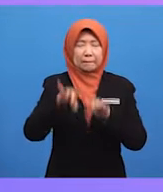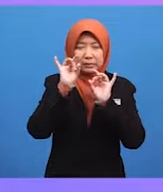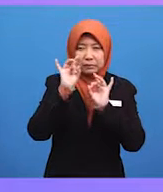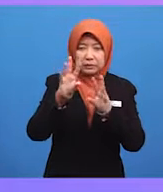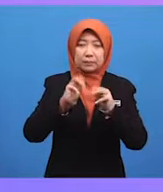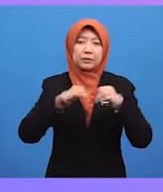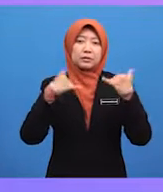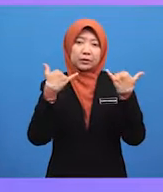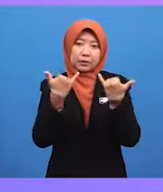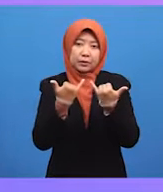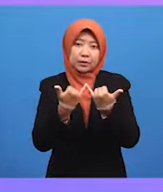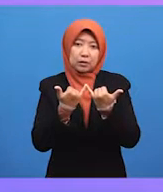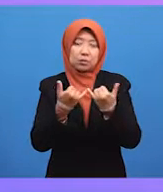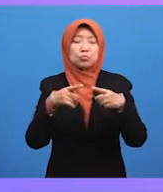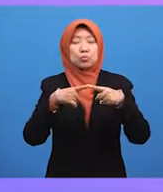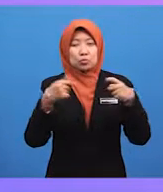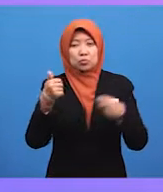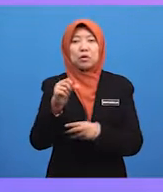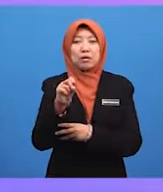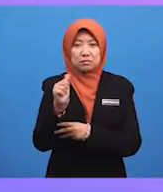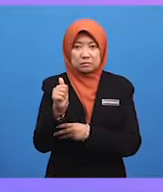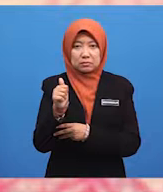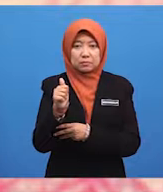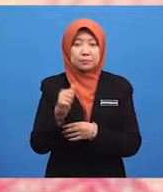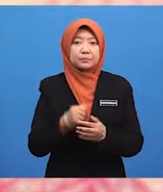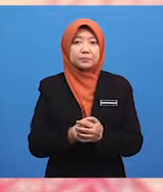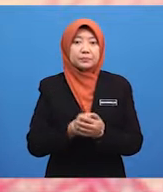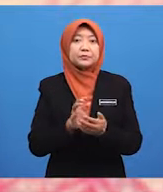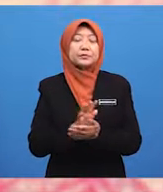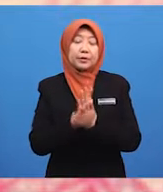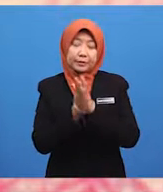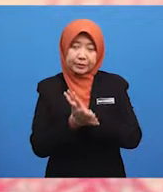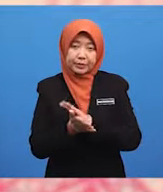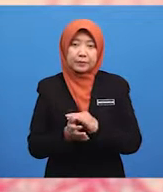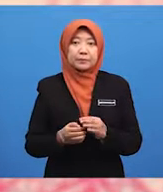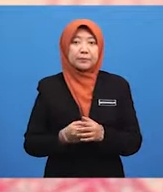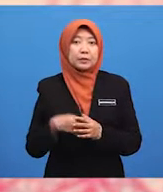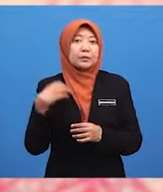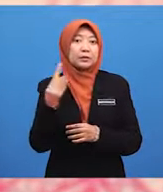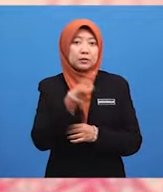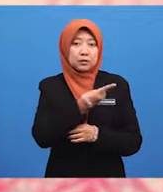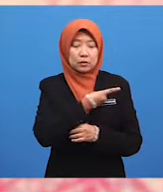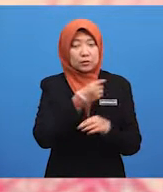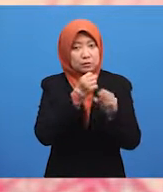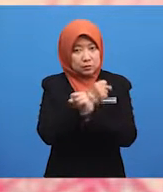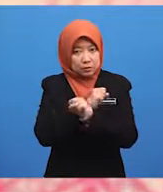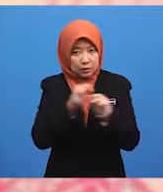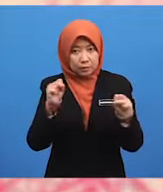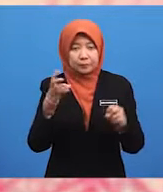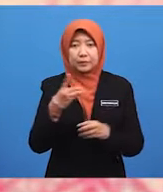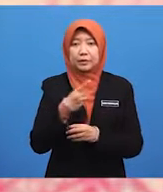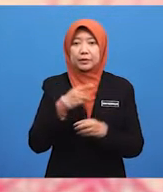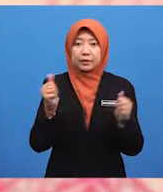dibenci masyarakat dan mudah putus asa. Oleh itu, marilah kita mempersiapkan